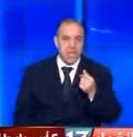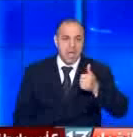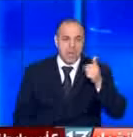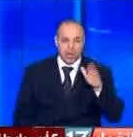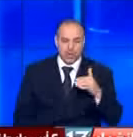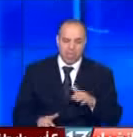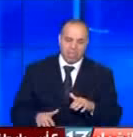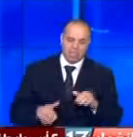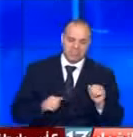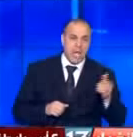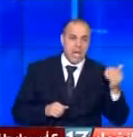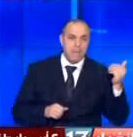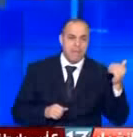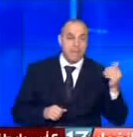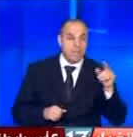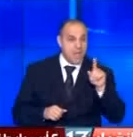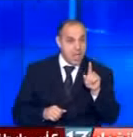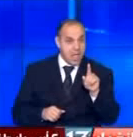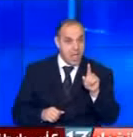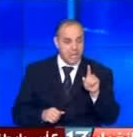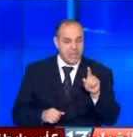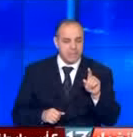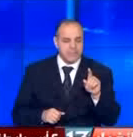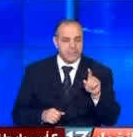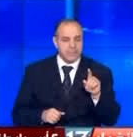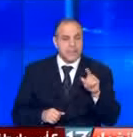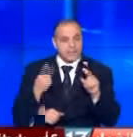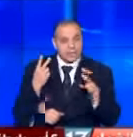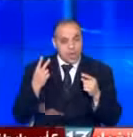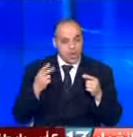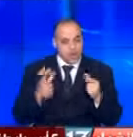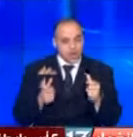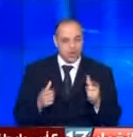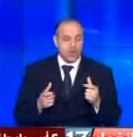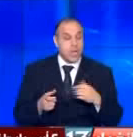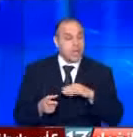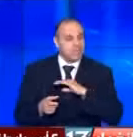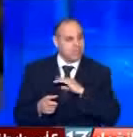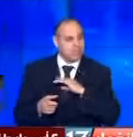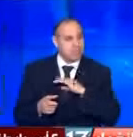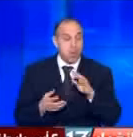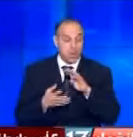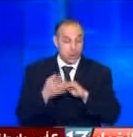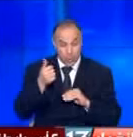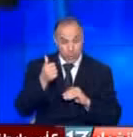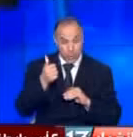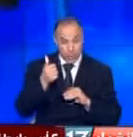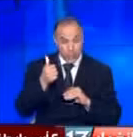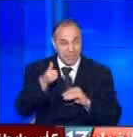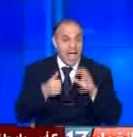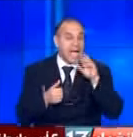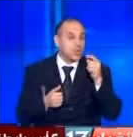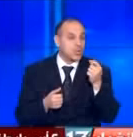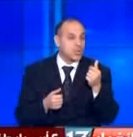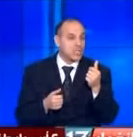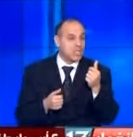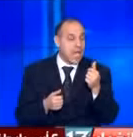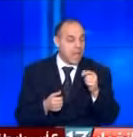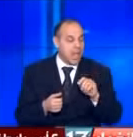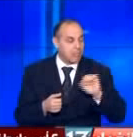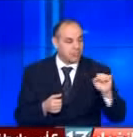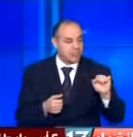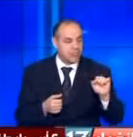بارك بين بروسيا دورتموند الألماني وكارتولي في المقام الثاني، بل باتت في طي نسيان ولم تخلف أثرا واضحا، ولعل أبرز ميز هذه